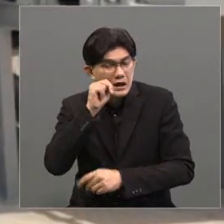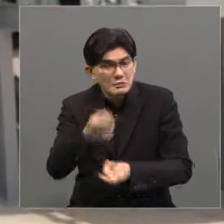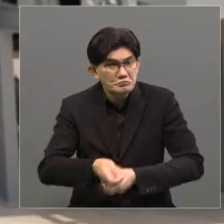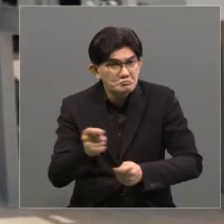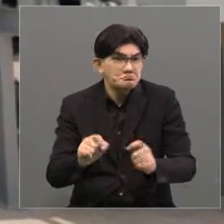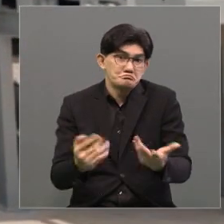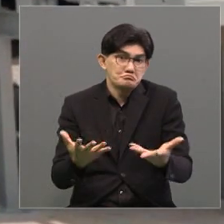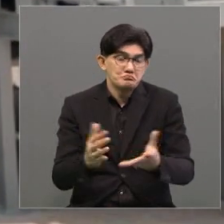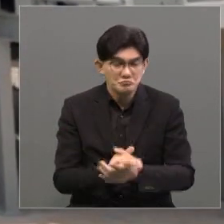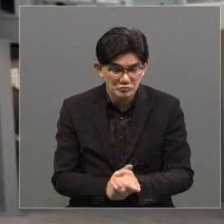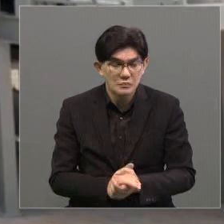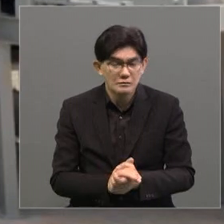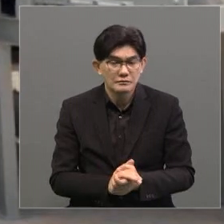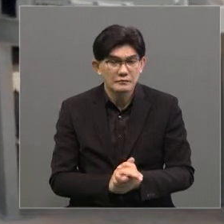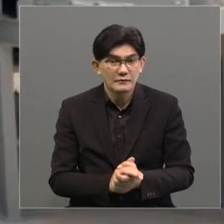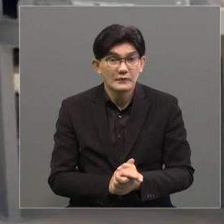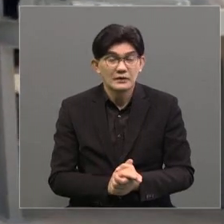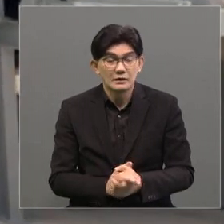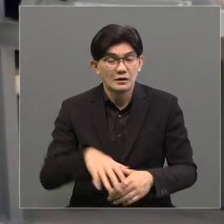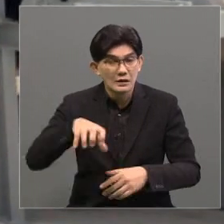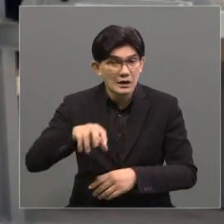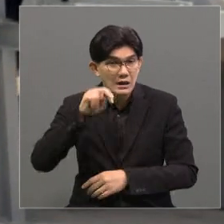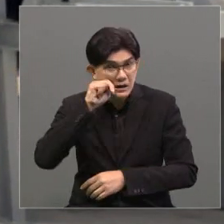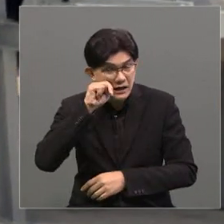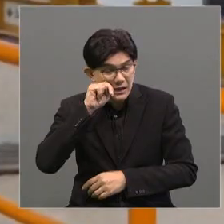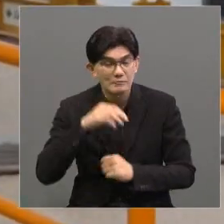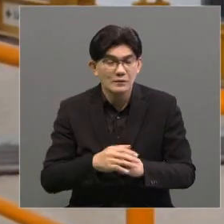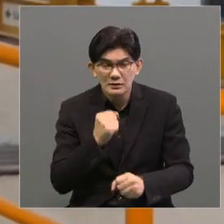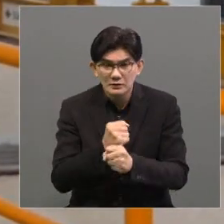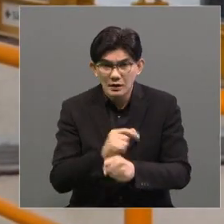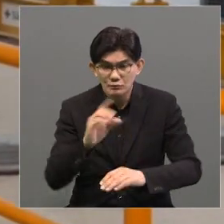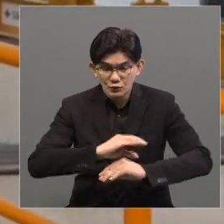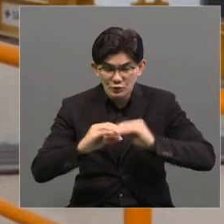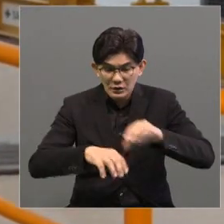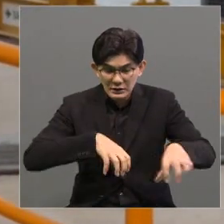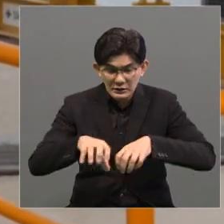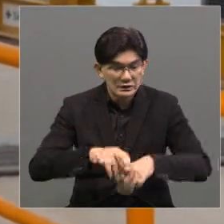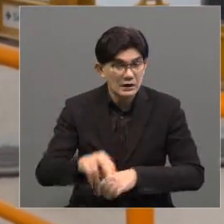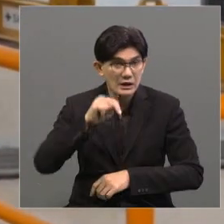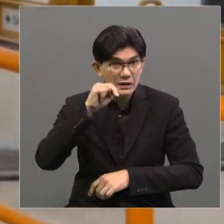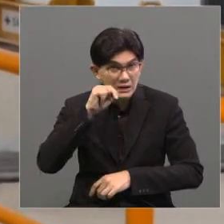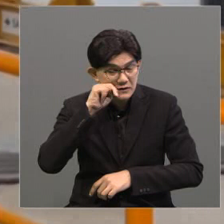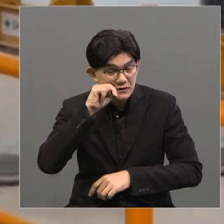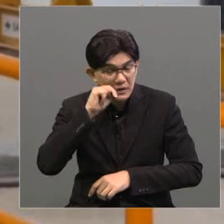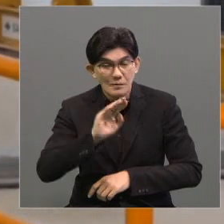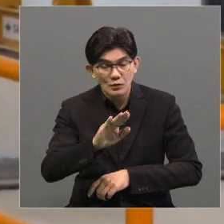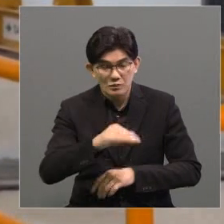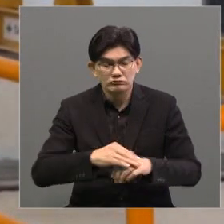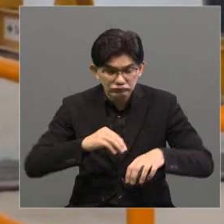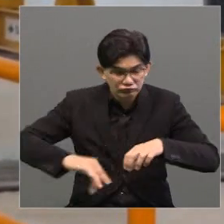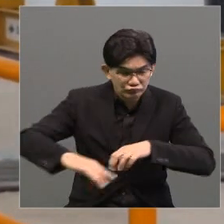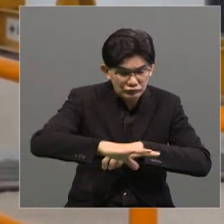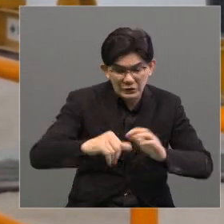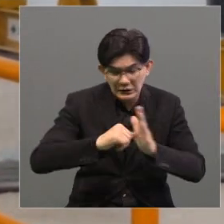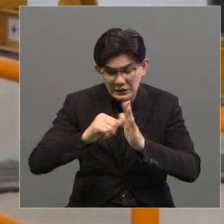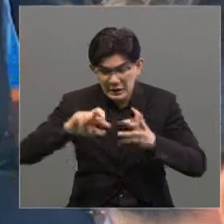กษตรในช่วงหน้าแล้งด้วยเพราะฉะนั้นนะครับทางกรมชลประทานจึงดำเนินโครงการบริหารจัดการน้ำของคาบสมุทรสทิงพระเพื่อแ